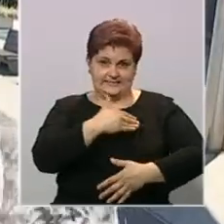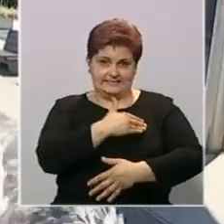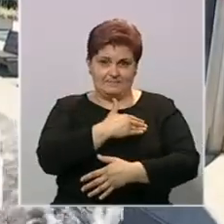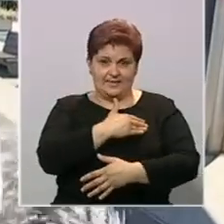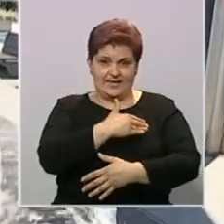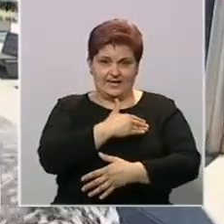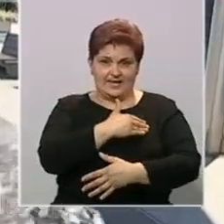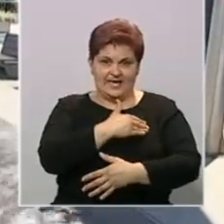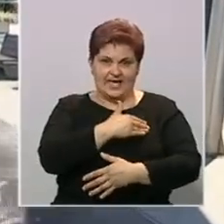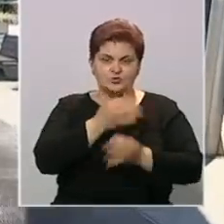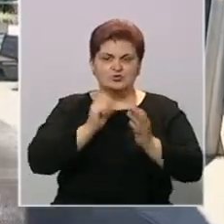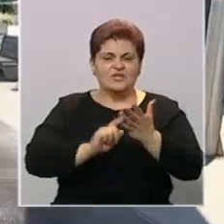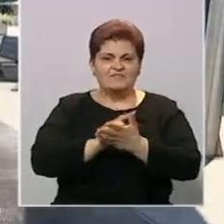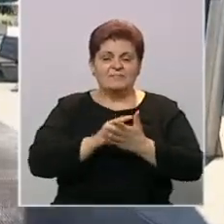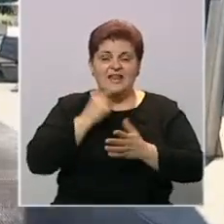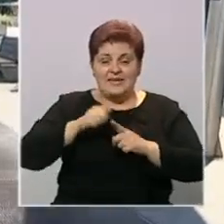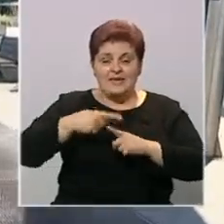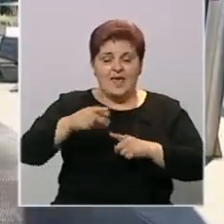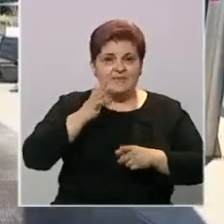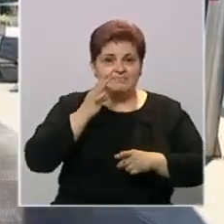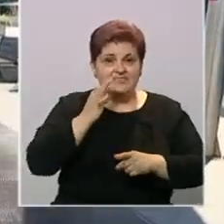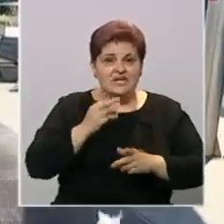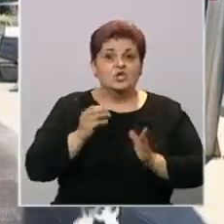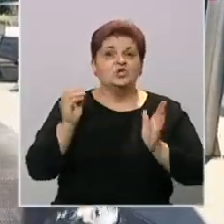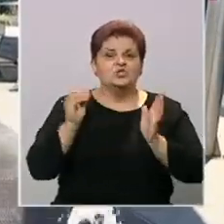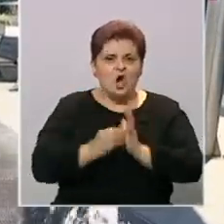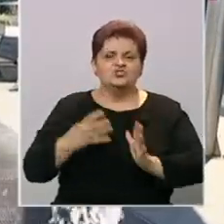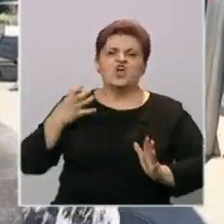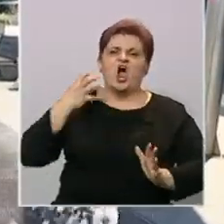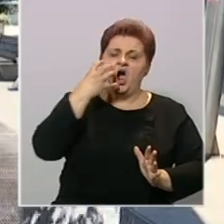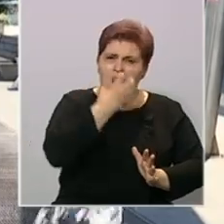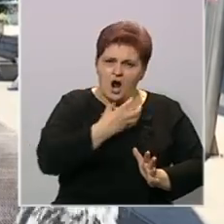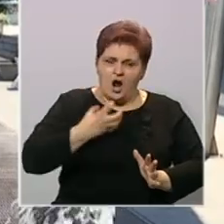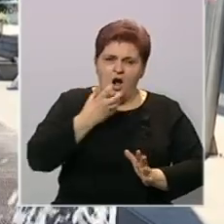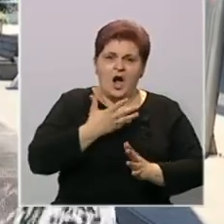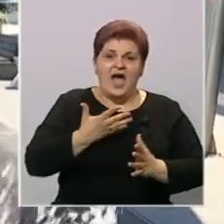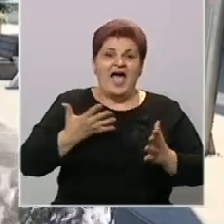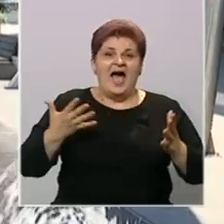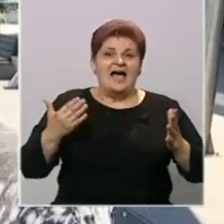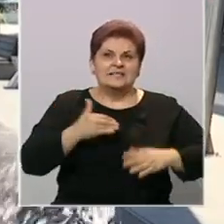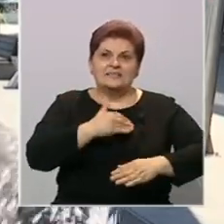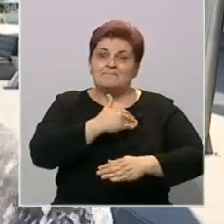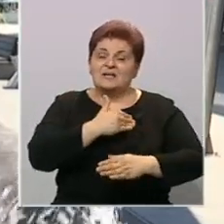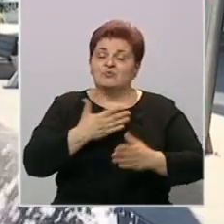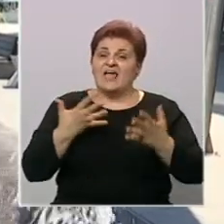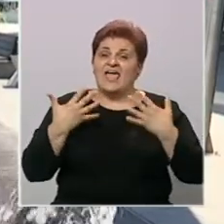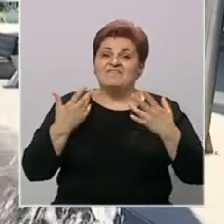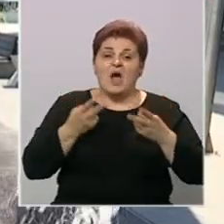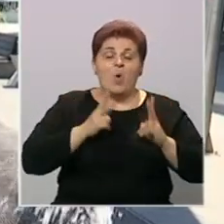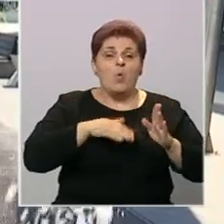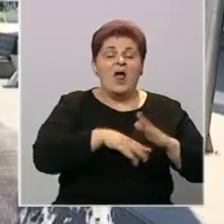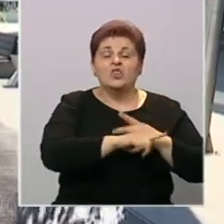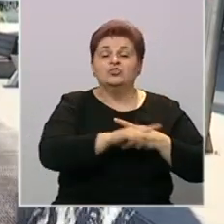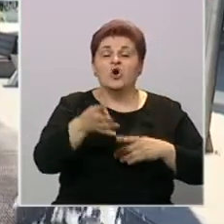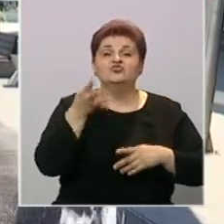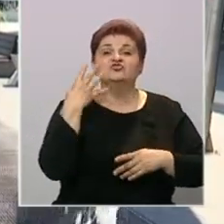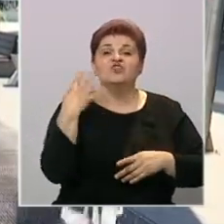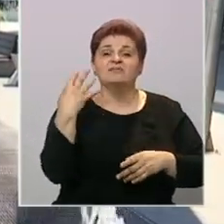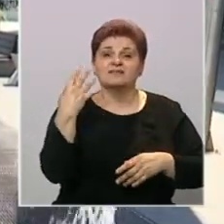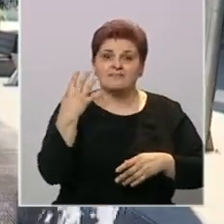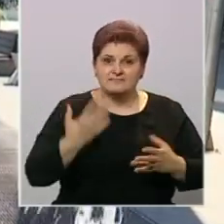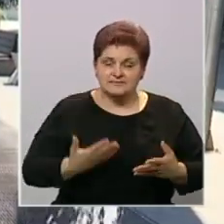Celzijusa. Meteorolozi kažu narednih dana i još toplije vrijeme sa nekom temperaturom vazduha u hladu i do 40